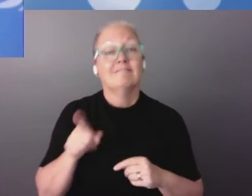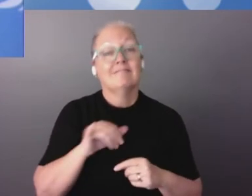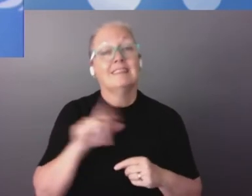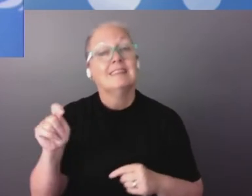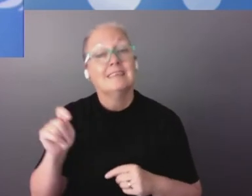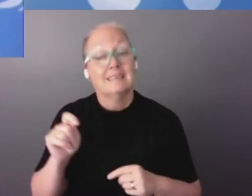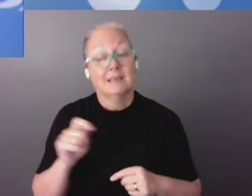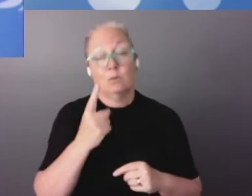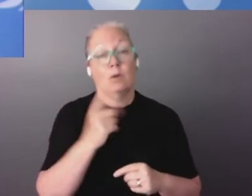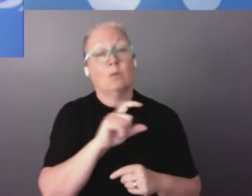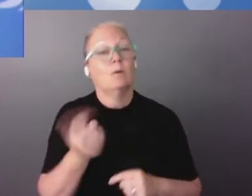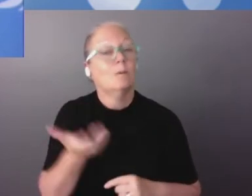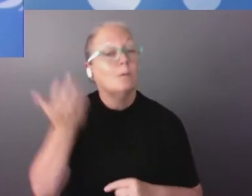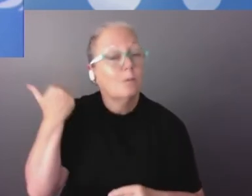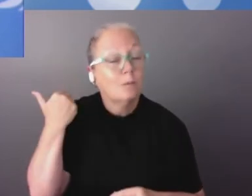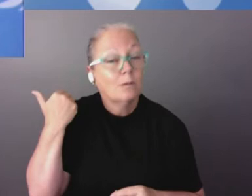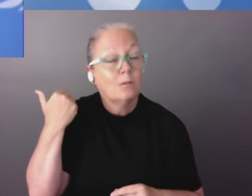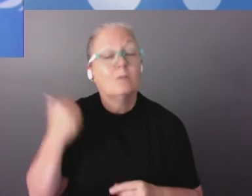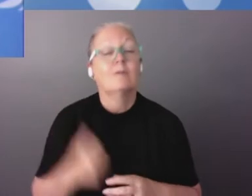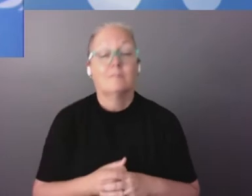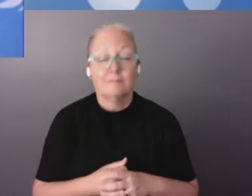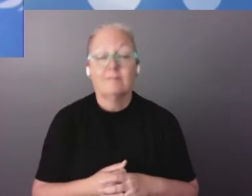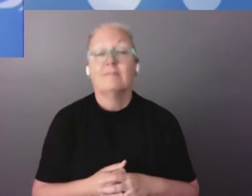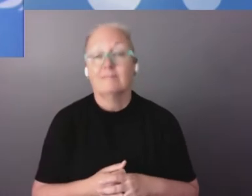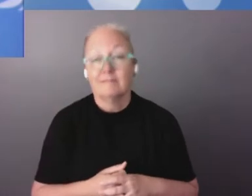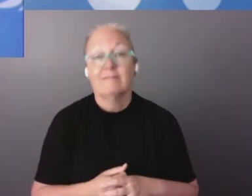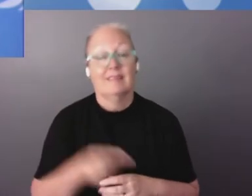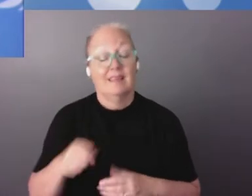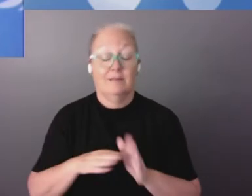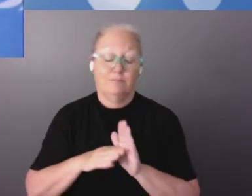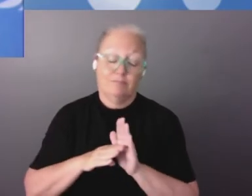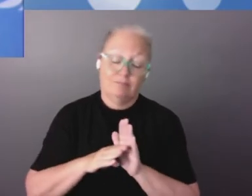لهذه القمة الرقمية، فإن الإنترنت الموحد هو